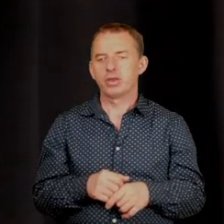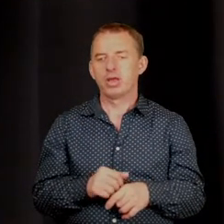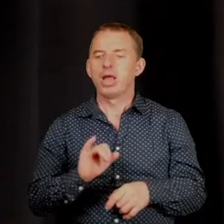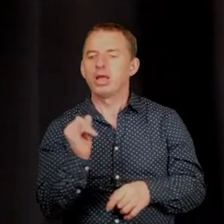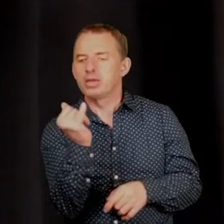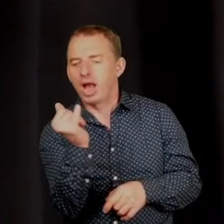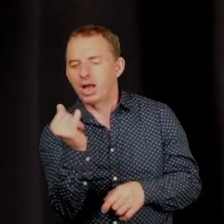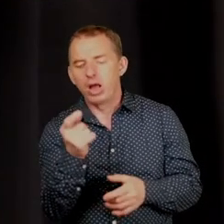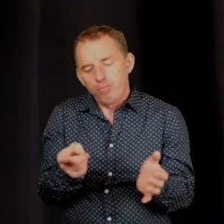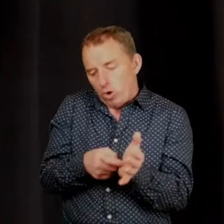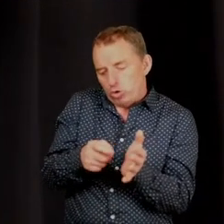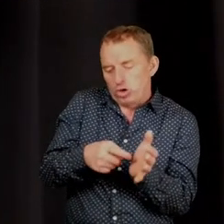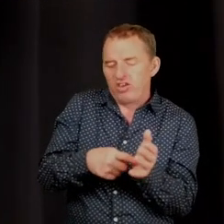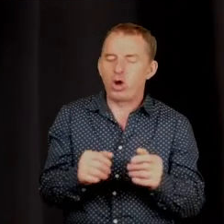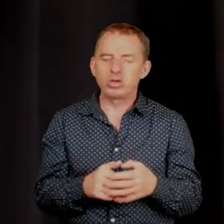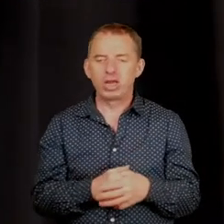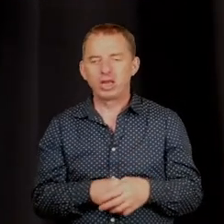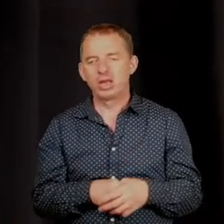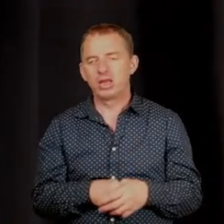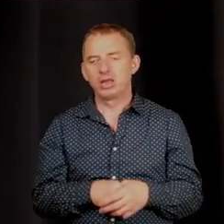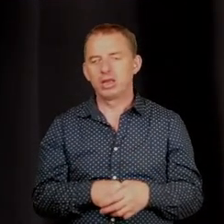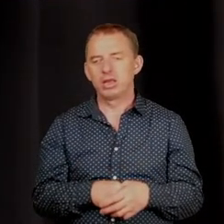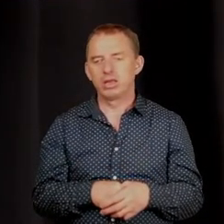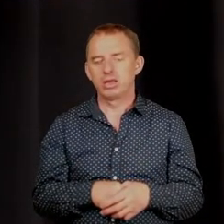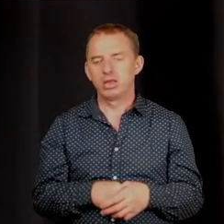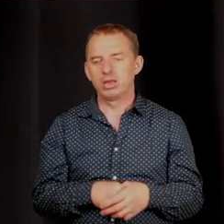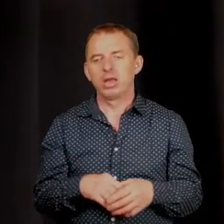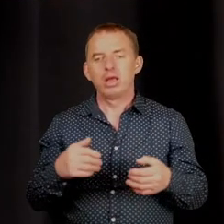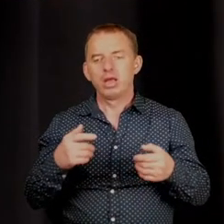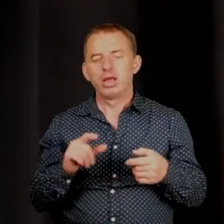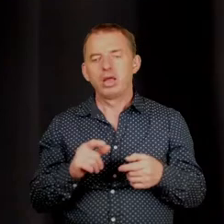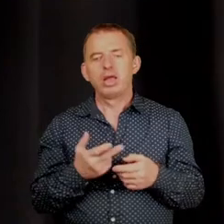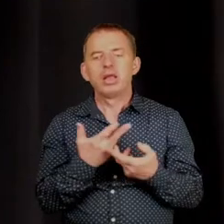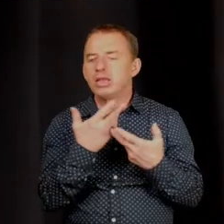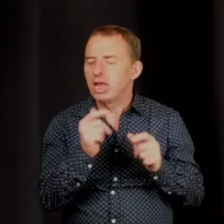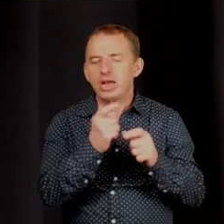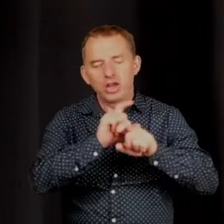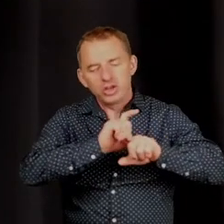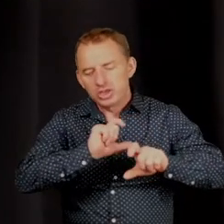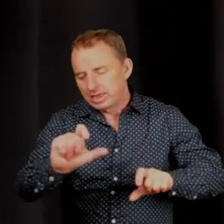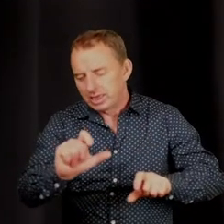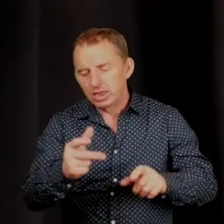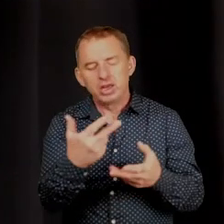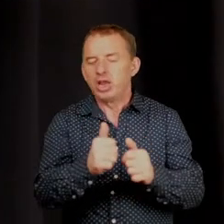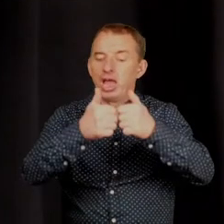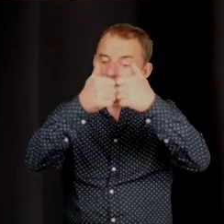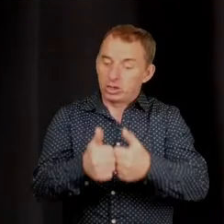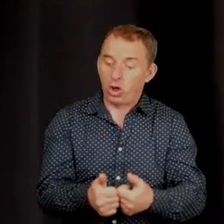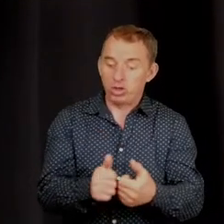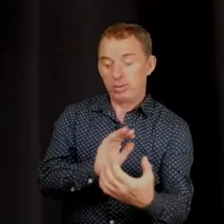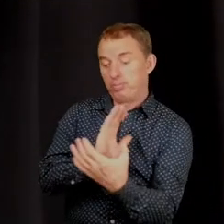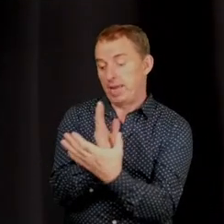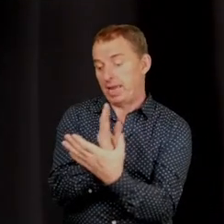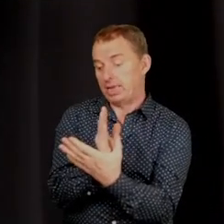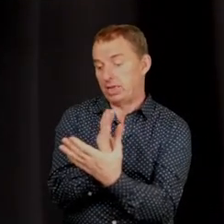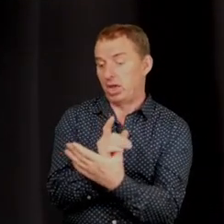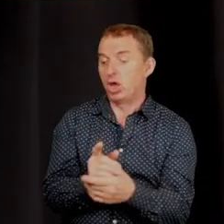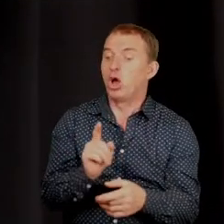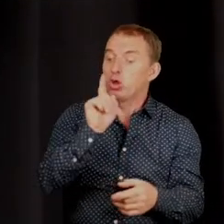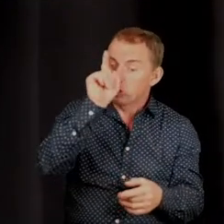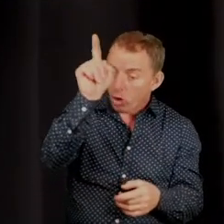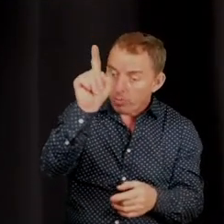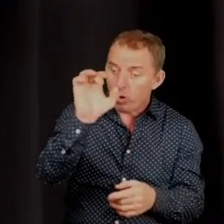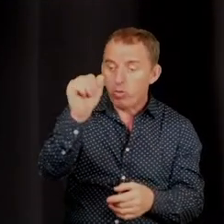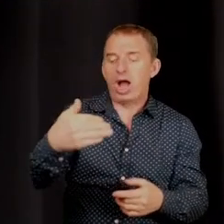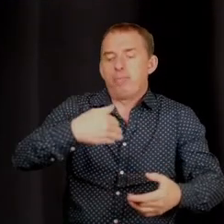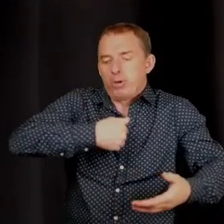Jakaś pożądliwość. I want nothing to separate me from you, Jesus. Niech nic nie stoi między Tobą a mną, Jezu. I don't want any habit in my